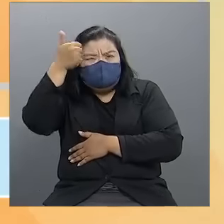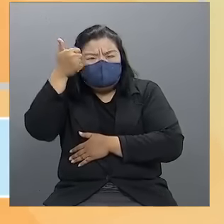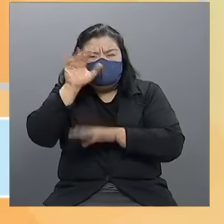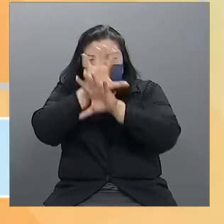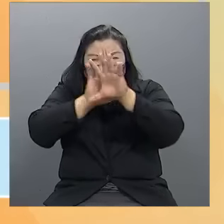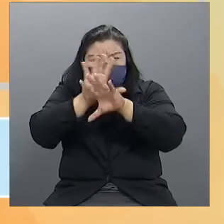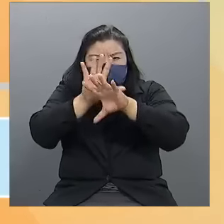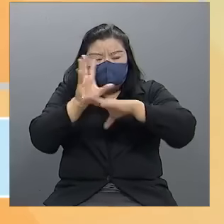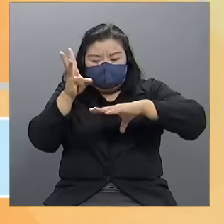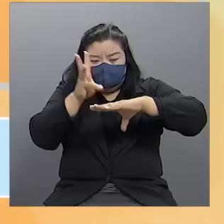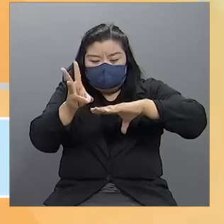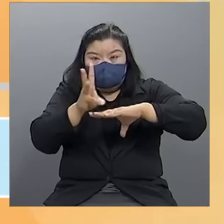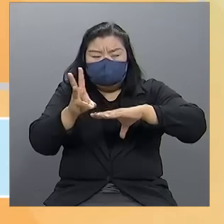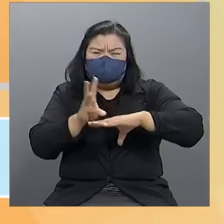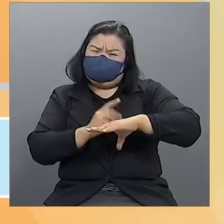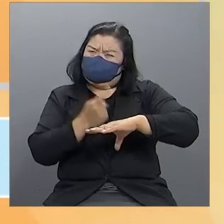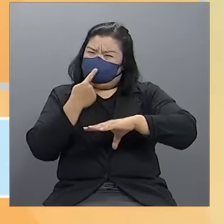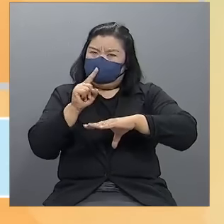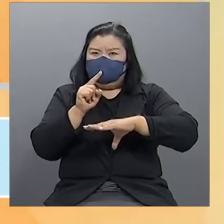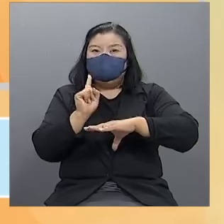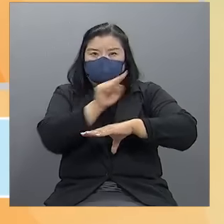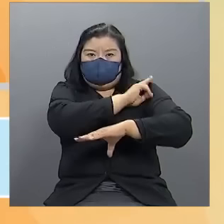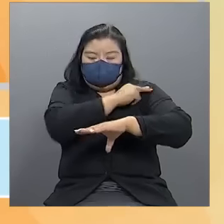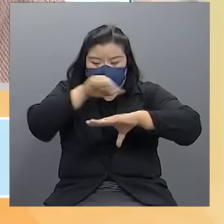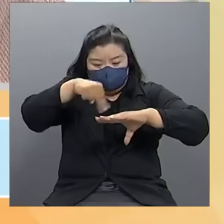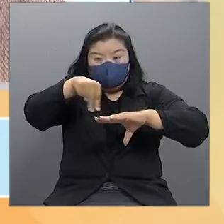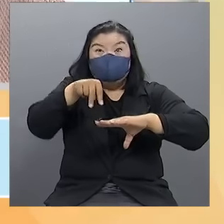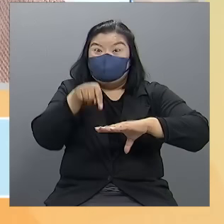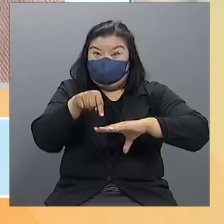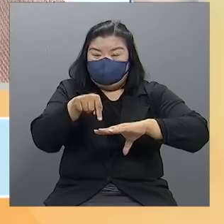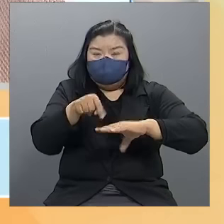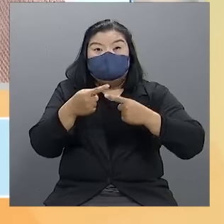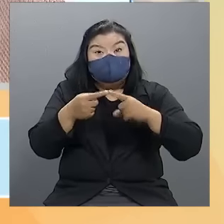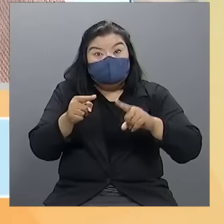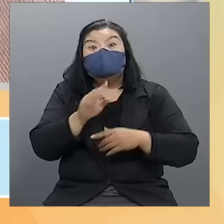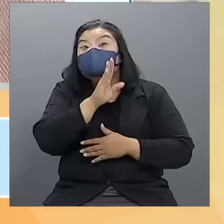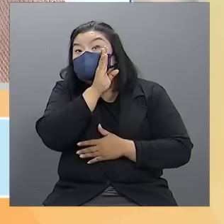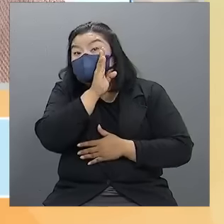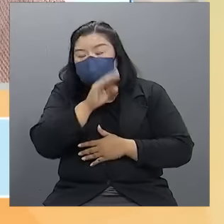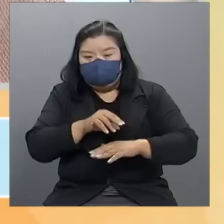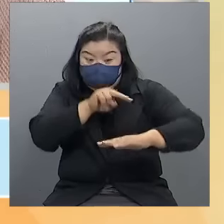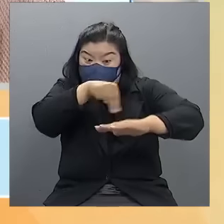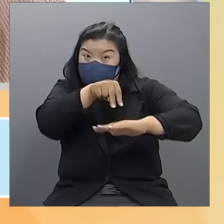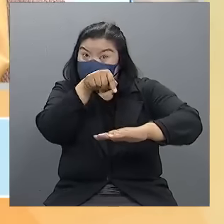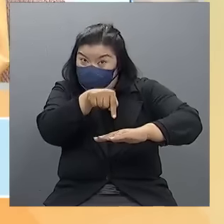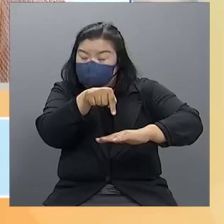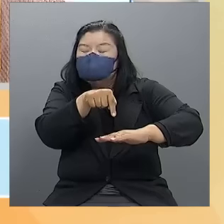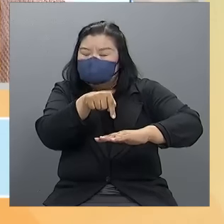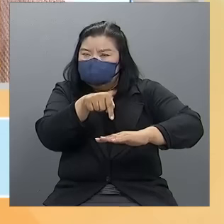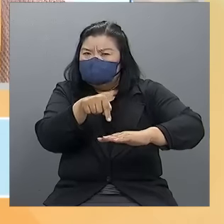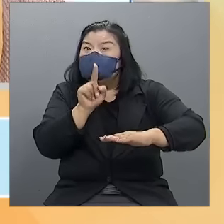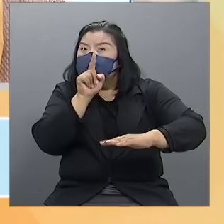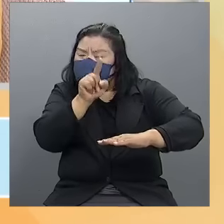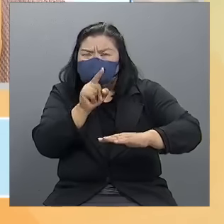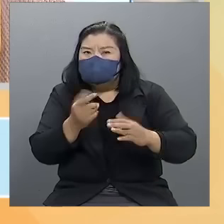ทีนี้เรื่องการรักษา ในตาลฮะกรณีสามารถทำอะไรได้บ้าง